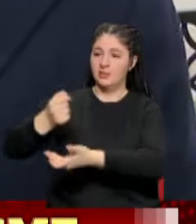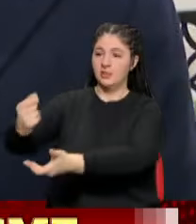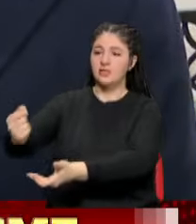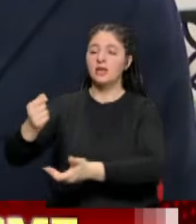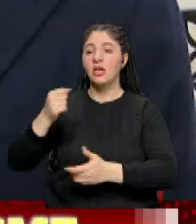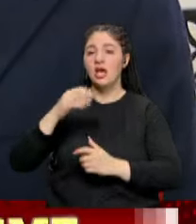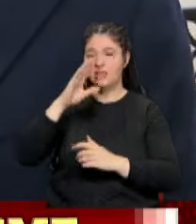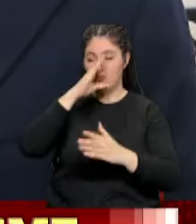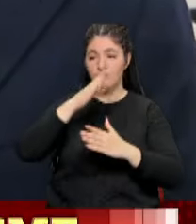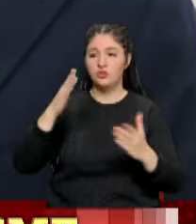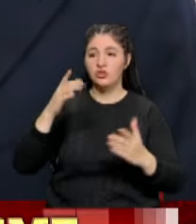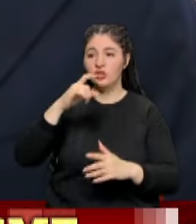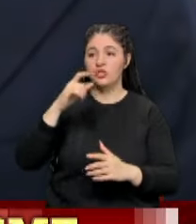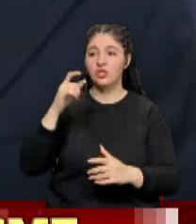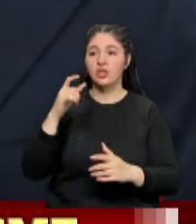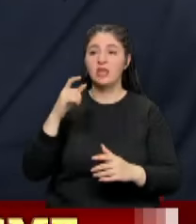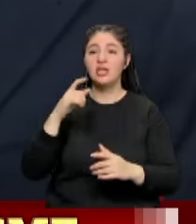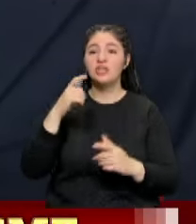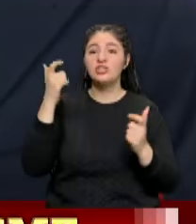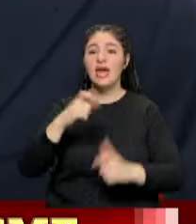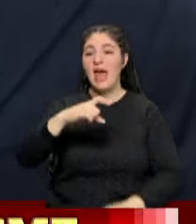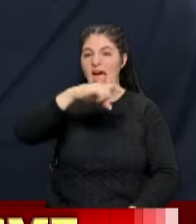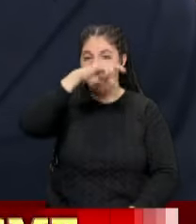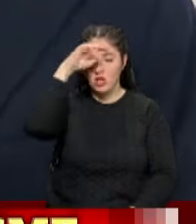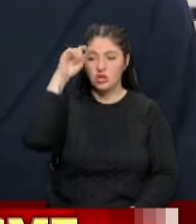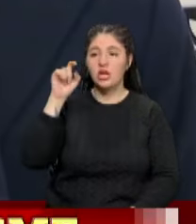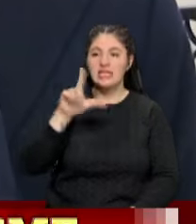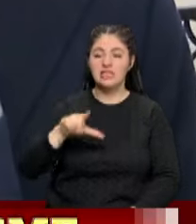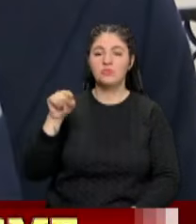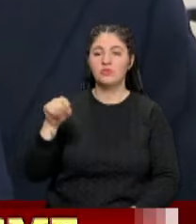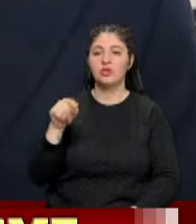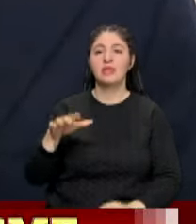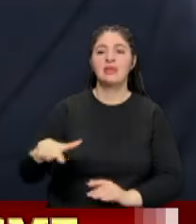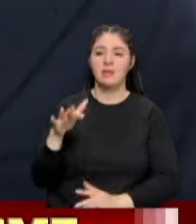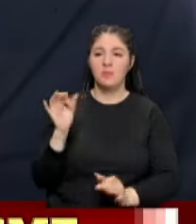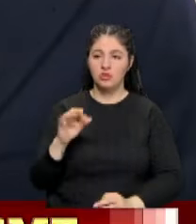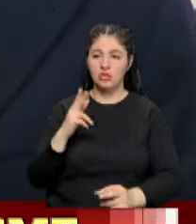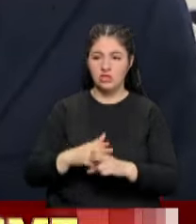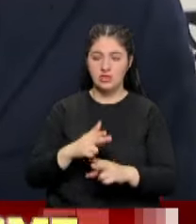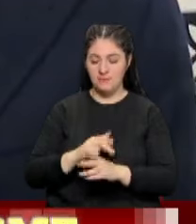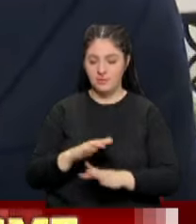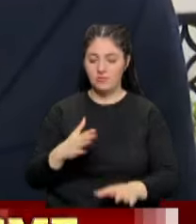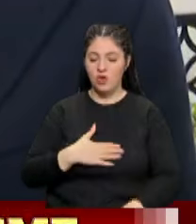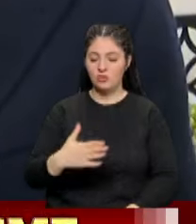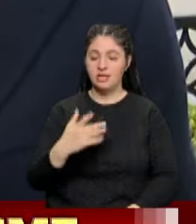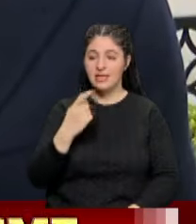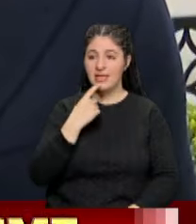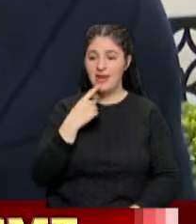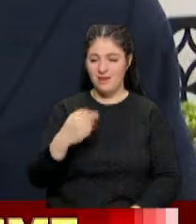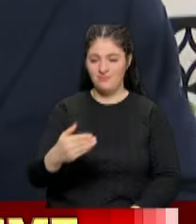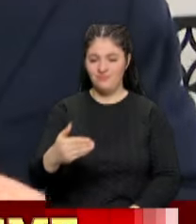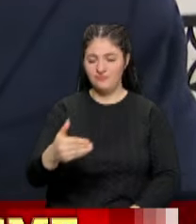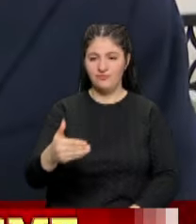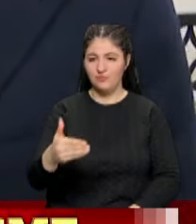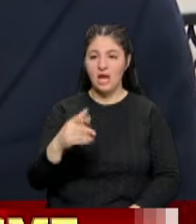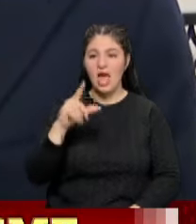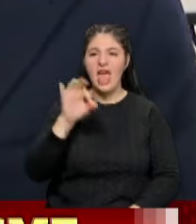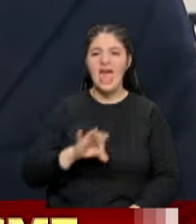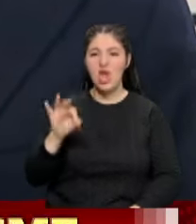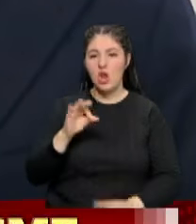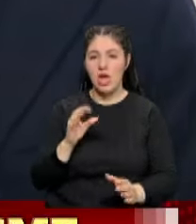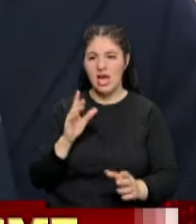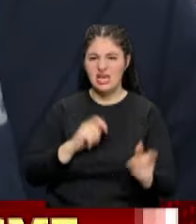İstanbul Büyükşehir Emekçileri Lisesi'nin bugün temelini atıyoruz. Hızlıca bitirip önümüzdeki eğitim dönemine de